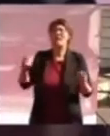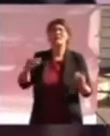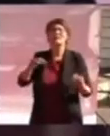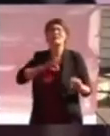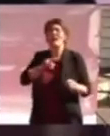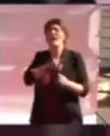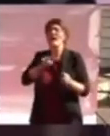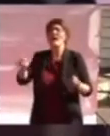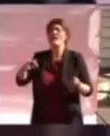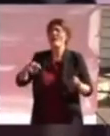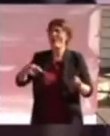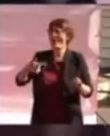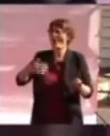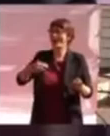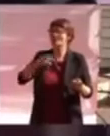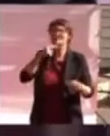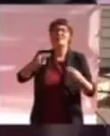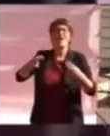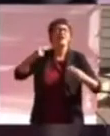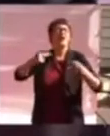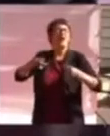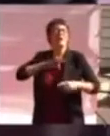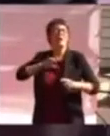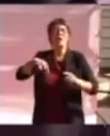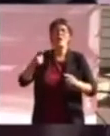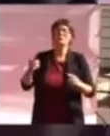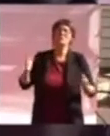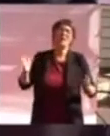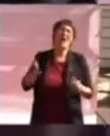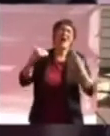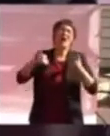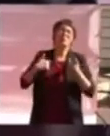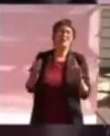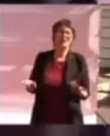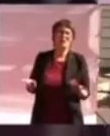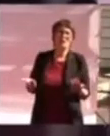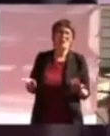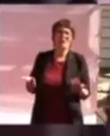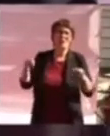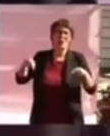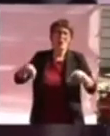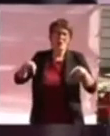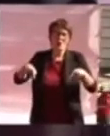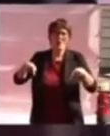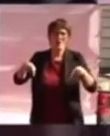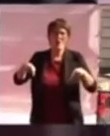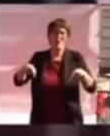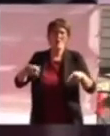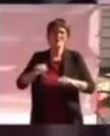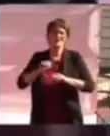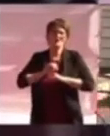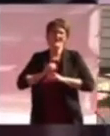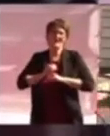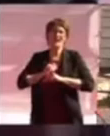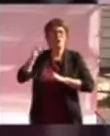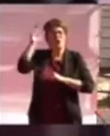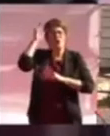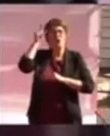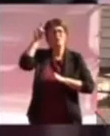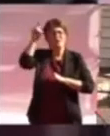chiedo forse o forse credo sia più opportuno e la domanda dovrebbe farsene il nostro governo